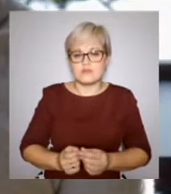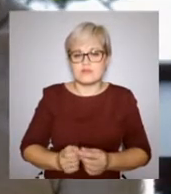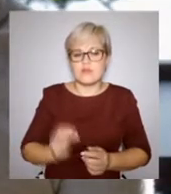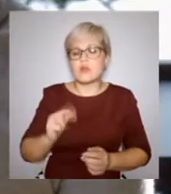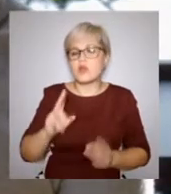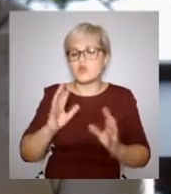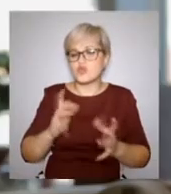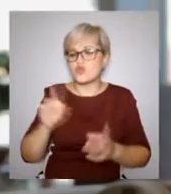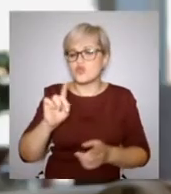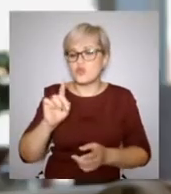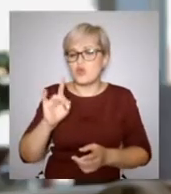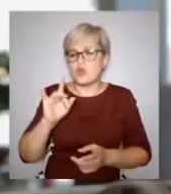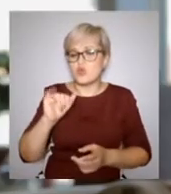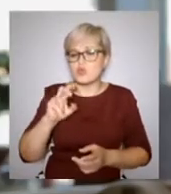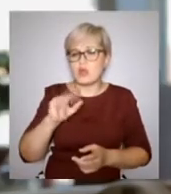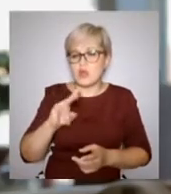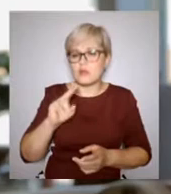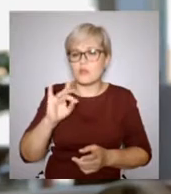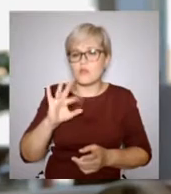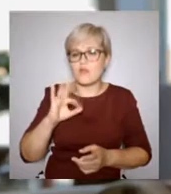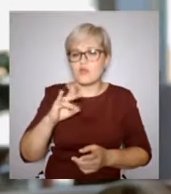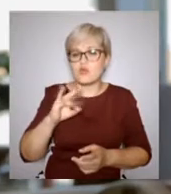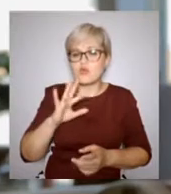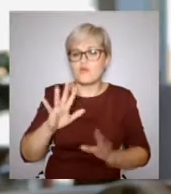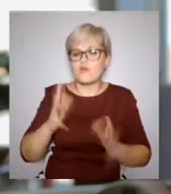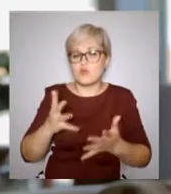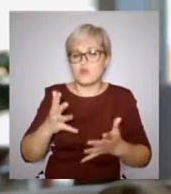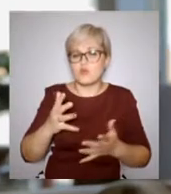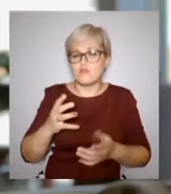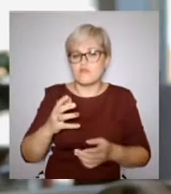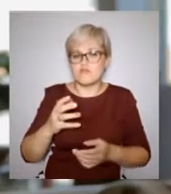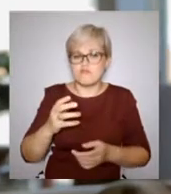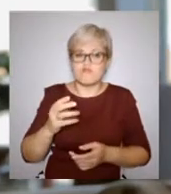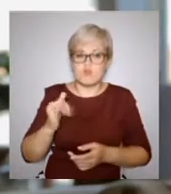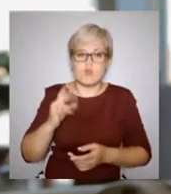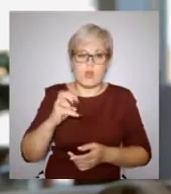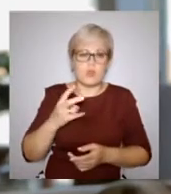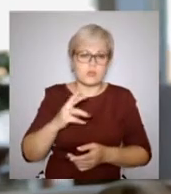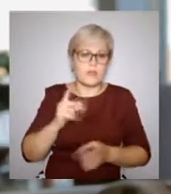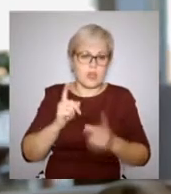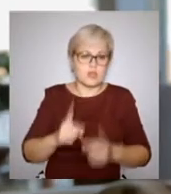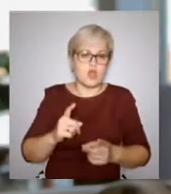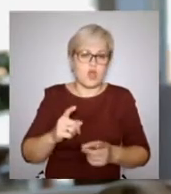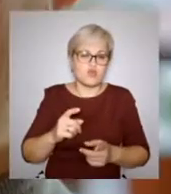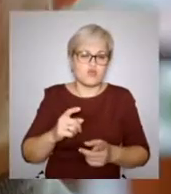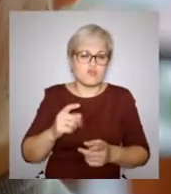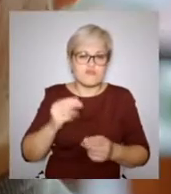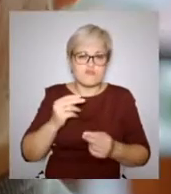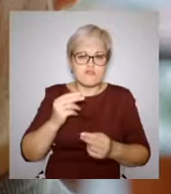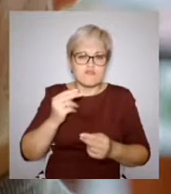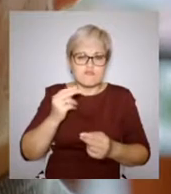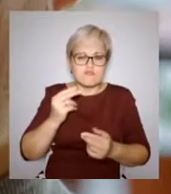от педагога как случилось что руслан проводников вдруг увлёкся по-настоящему увлекся литературой